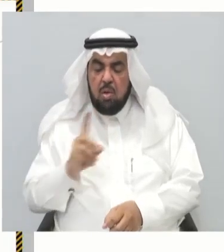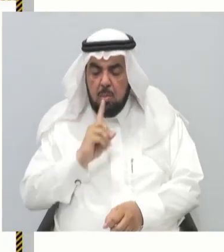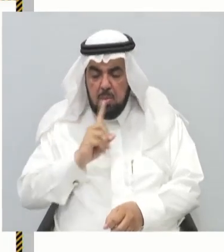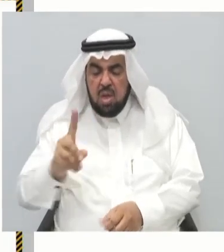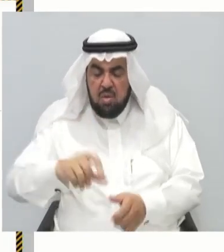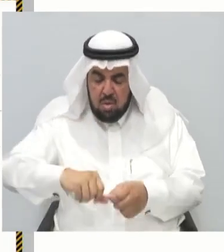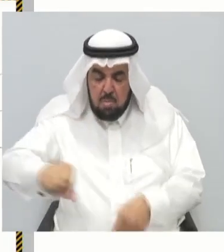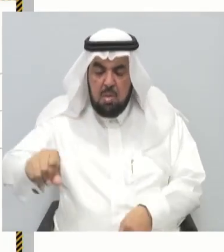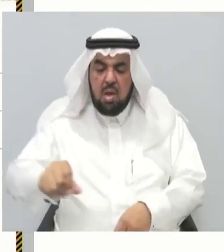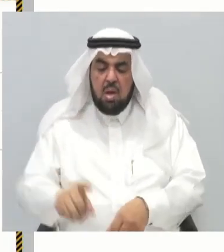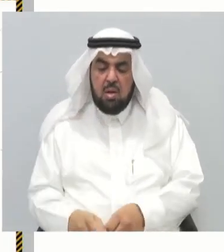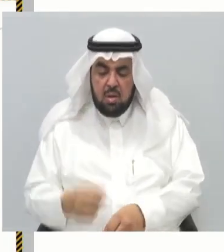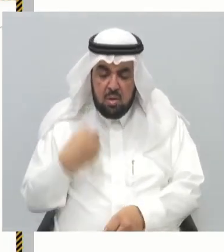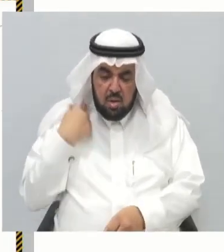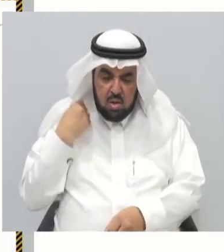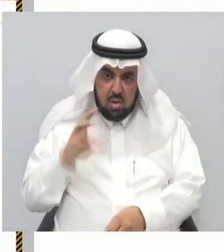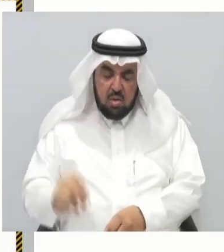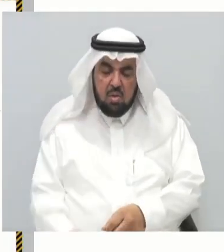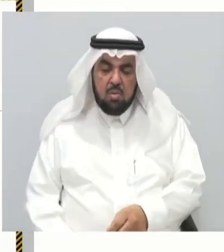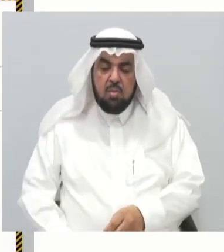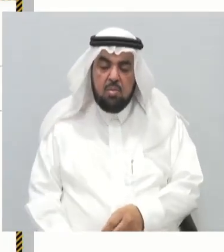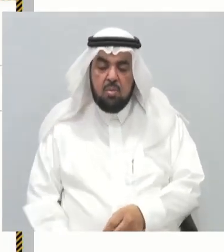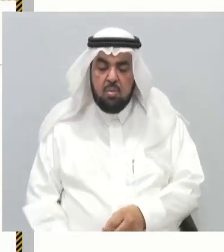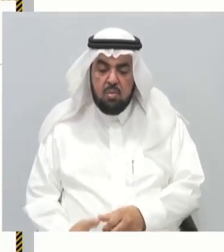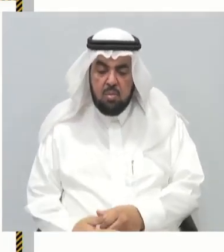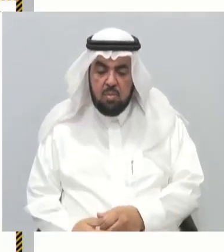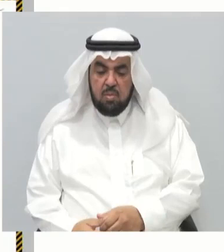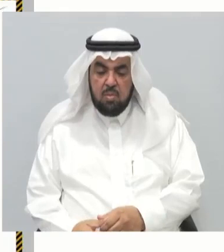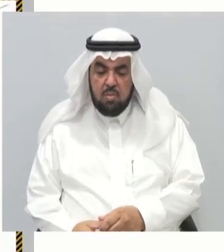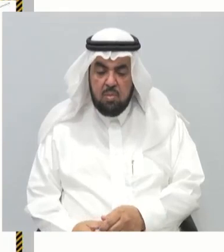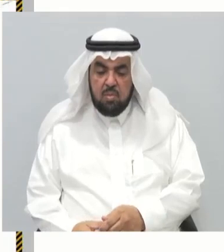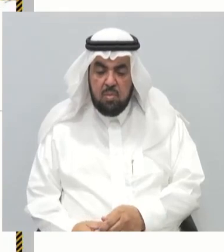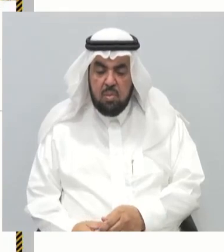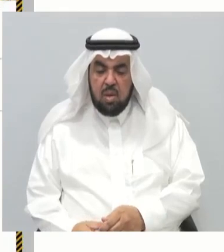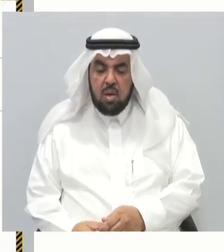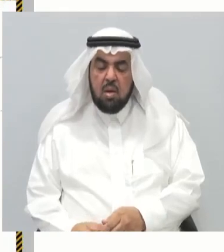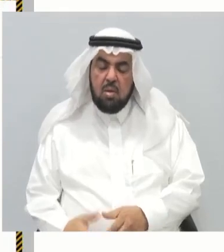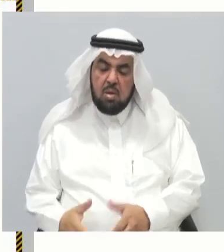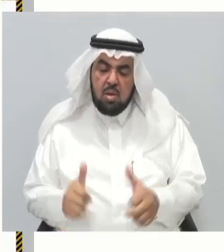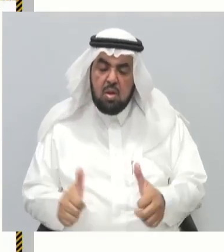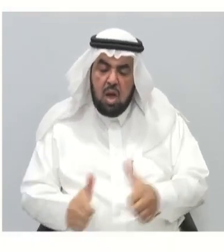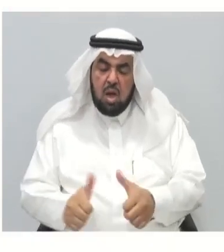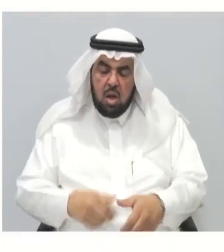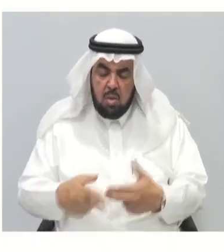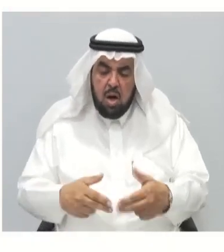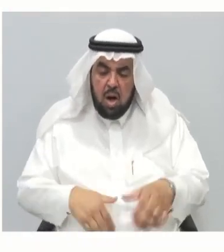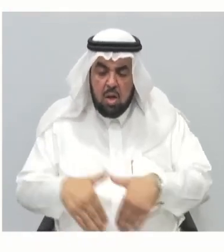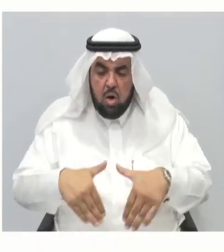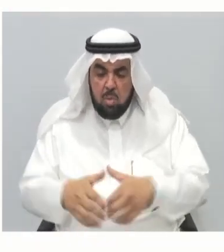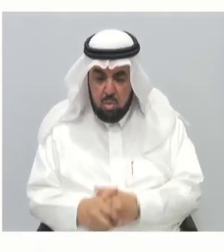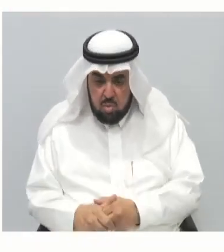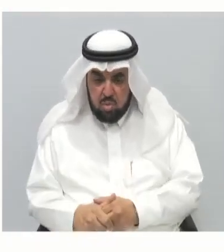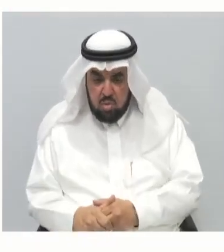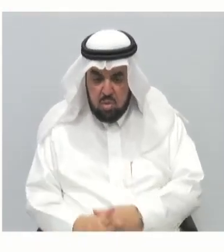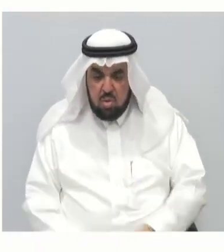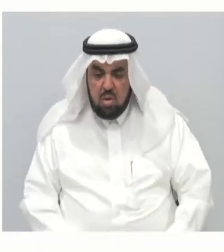وبنفس المسافه مئه سنتيمتر فنجد هنا نستطيع التحكم بحركه الروبوت